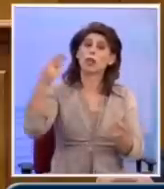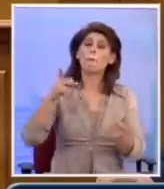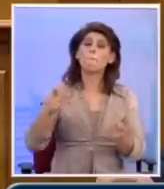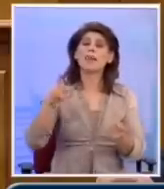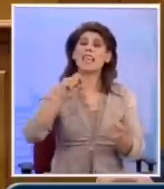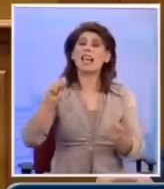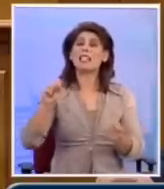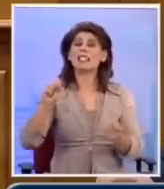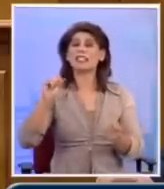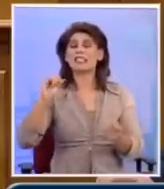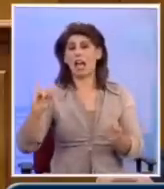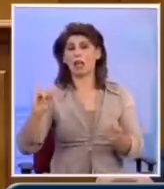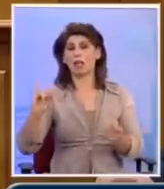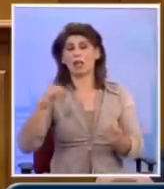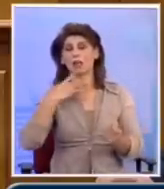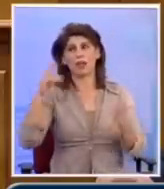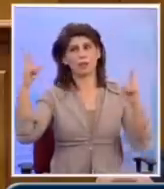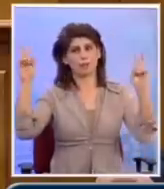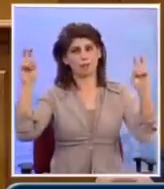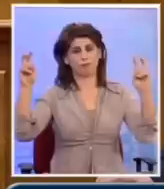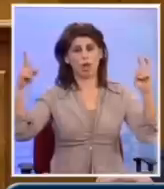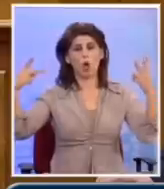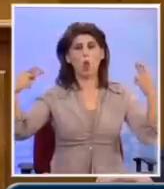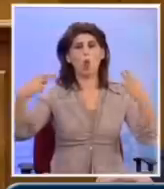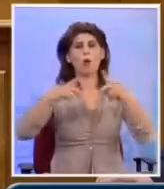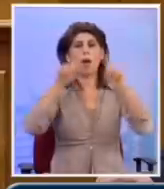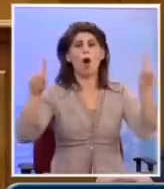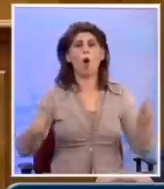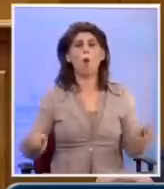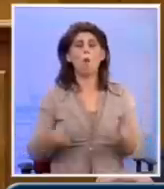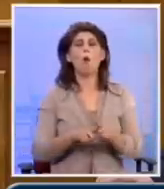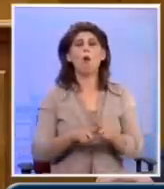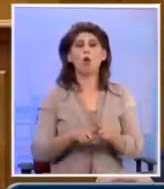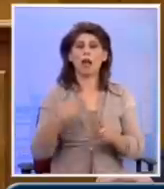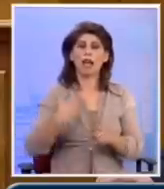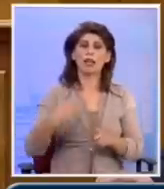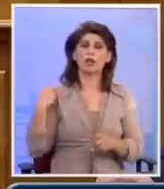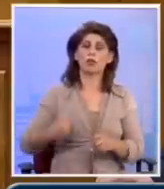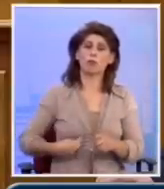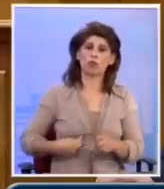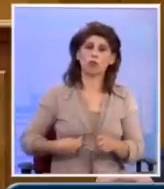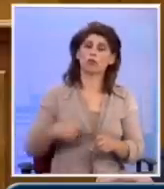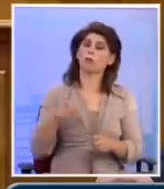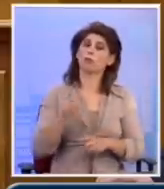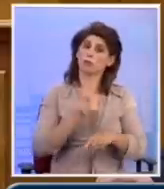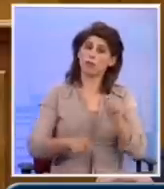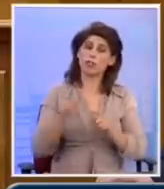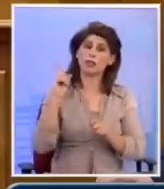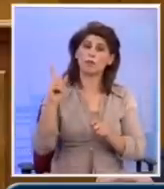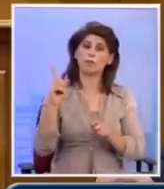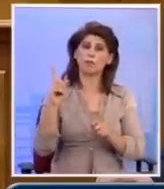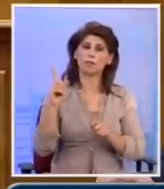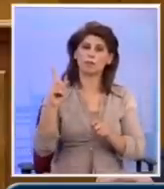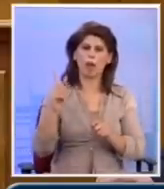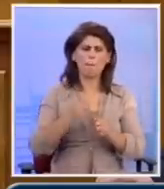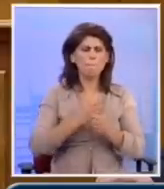PSI. Το κούρεμα δηλαδή των ομολόγων του ελληνικού δημοσίου που δημιούργησε μια